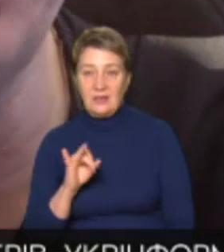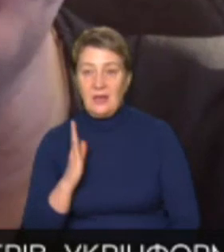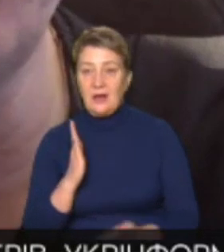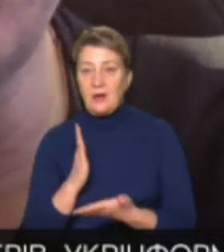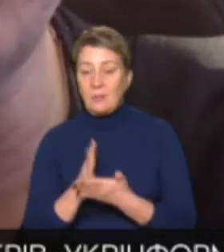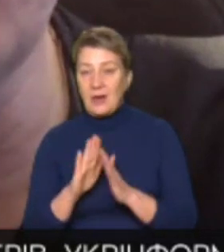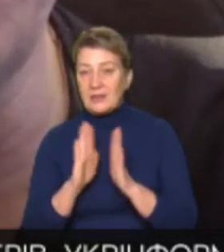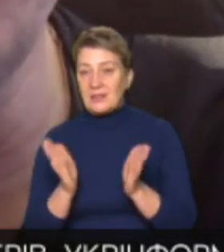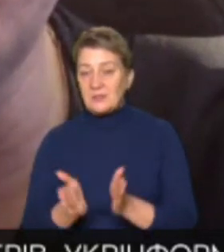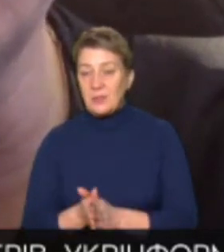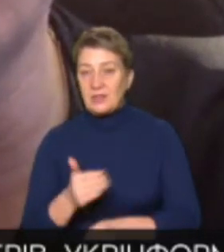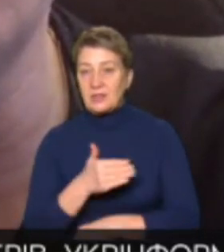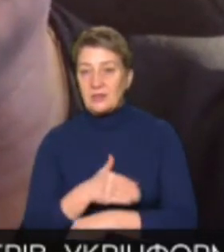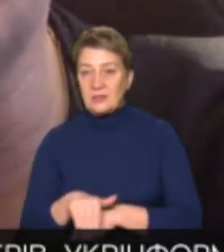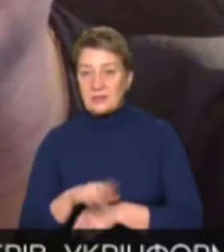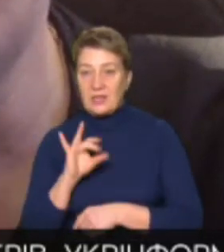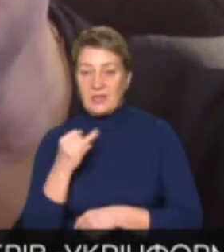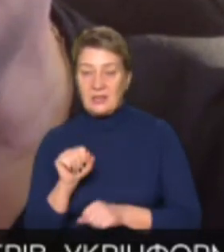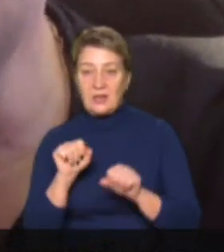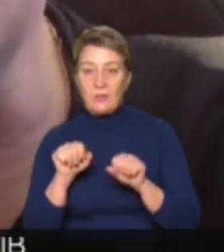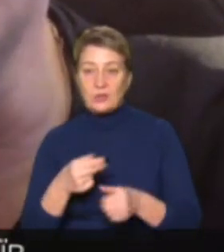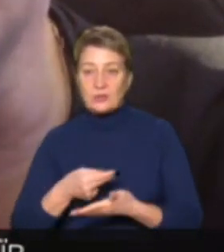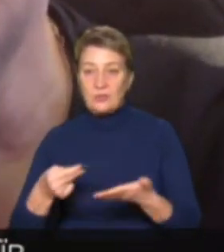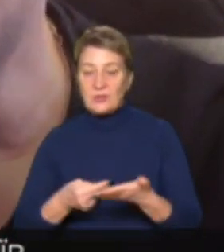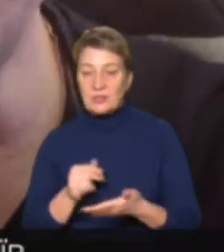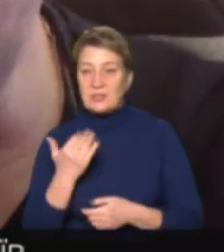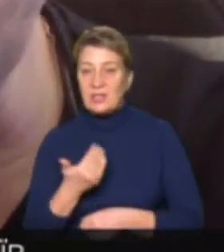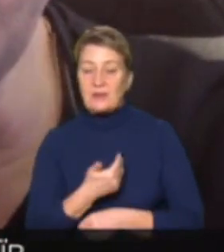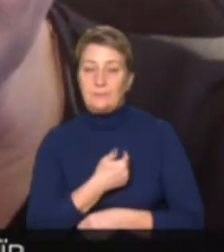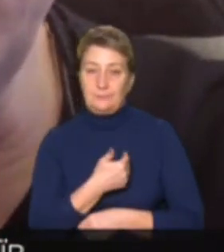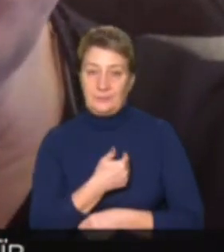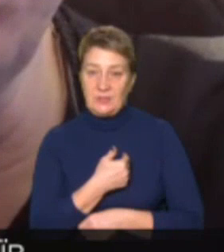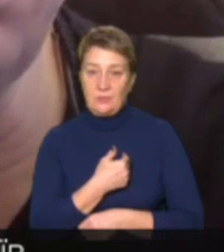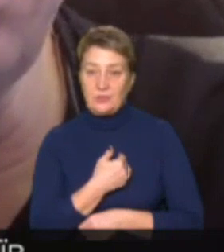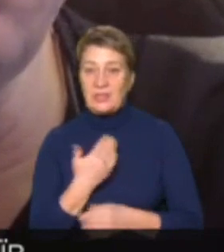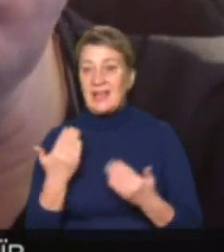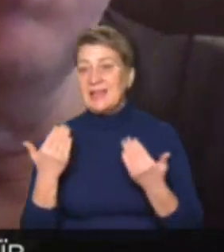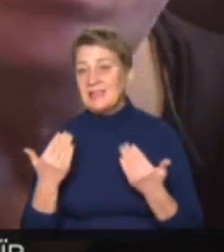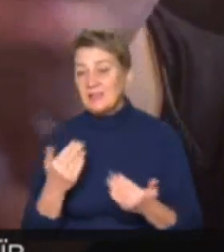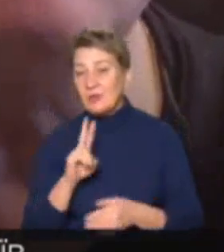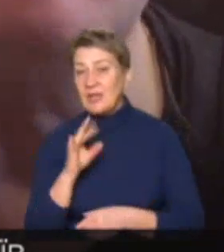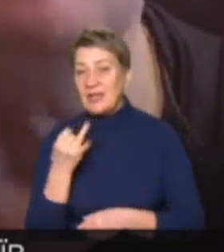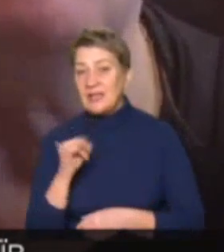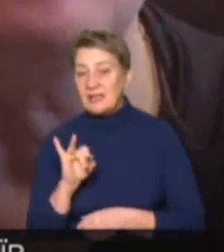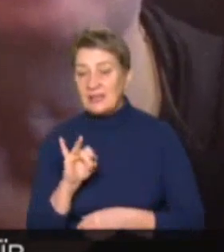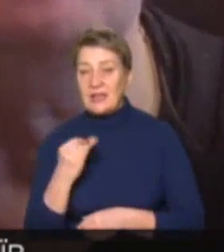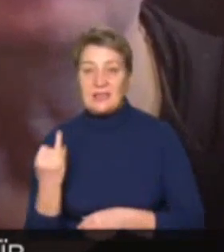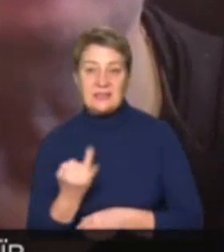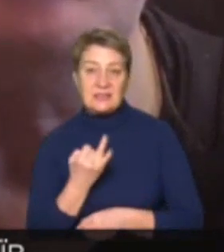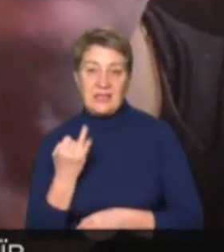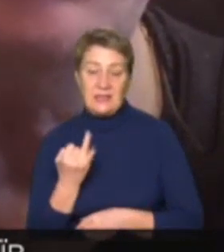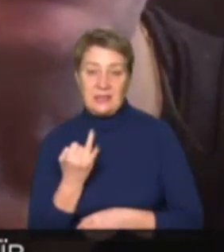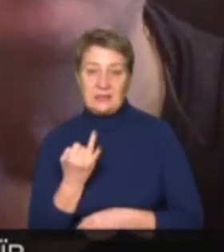може підпитувати цю країну стільки, скільки буде йому вигідно. І сьогодні, я думаю, що Китай саме зацікавлений в